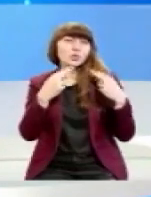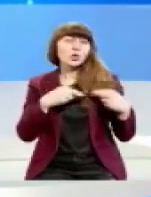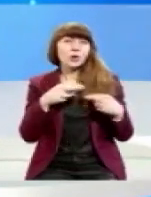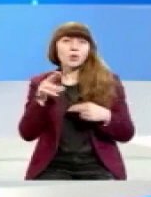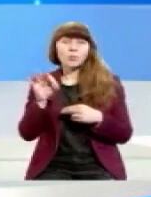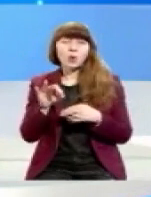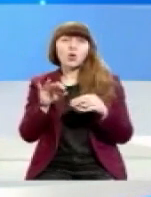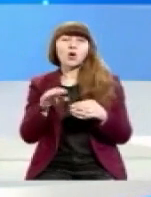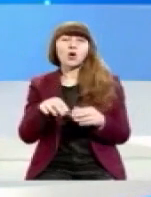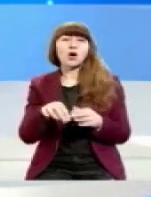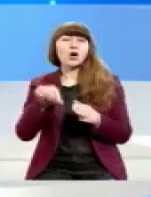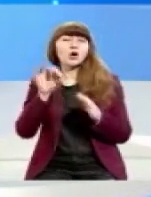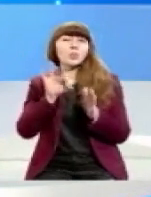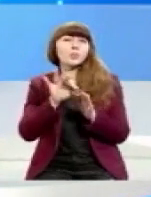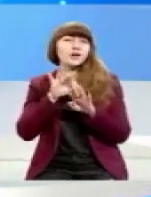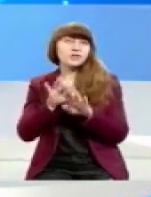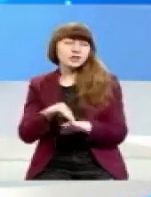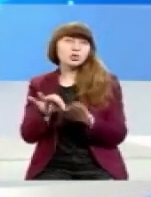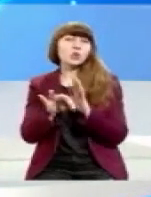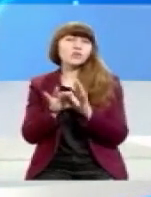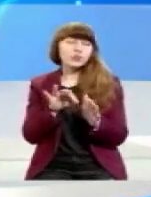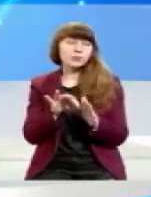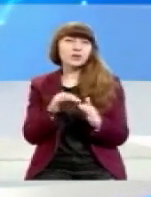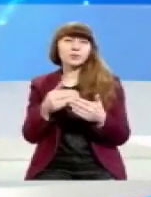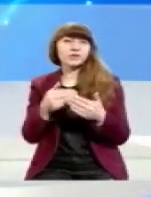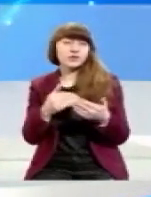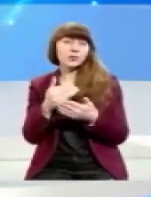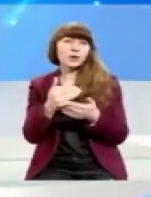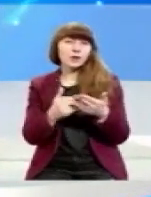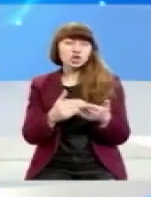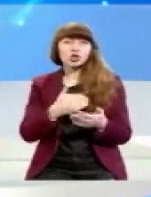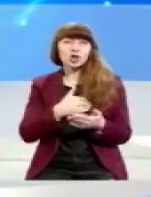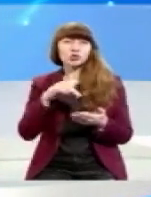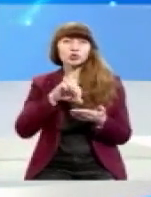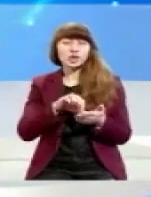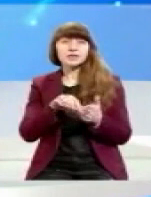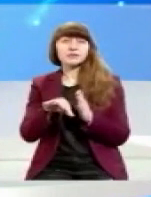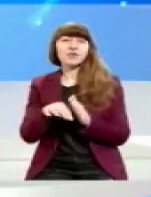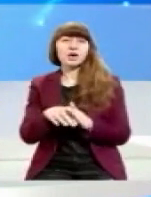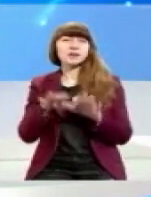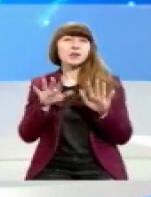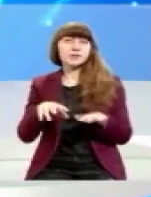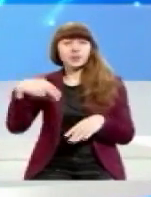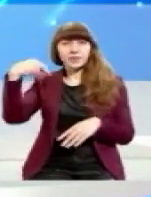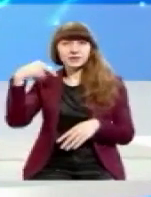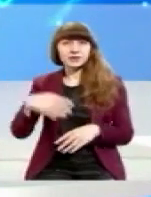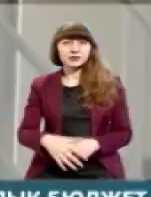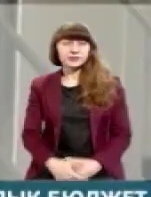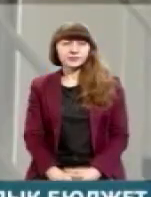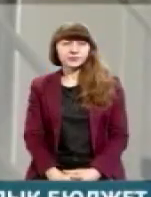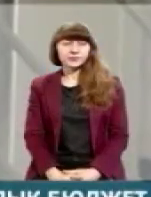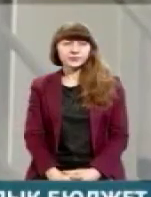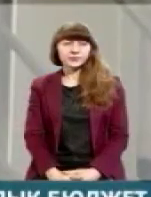ашылған еді. Президенттікке кандидат тұлғаның сайлауалды бағдарламасын қабылдап, үгіт-насихат бағдарламасы да бекітілген болатын.